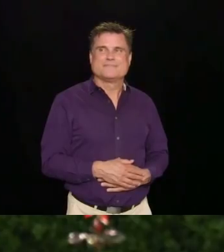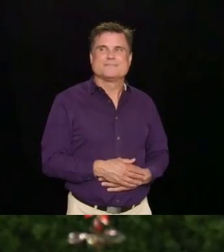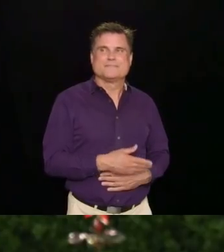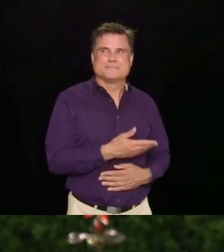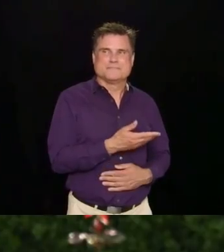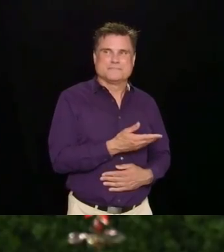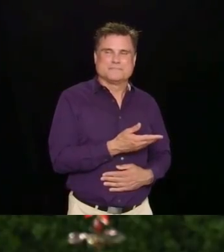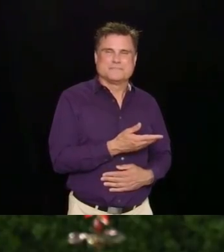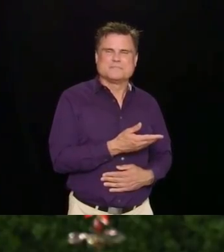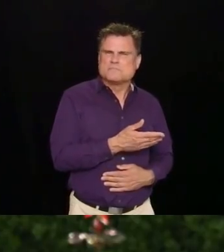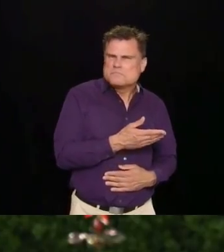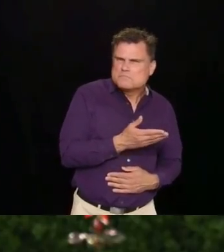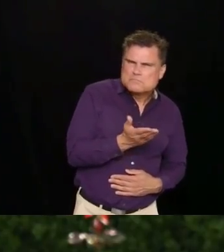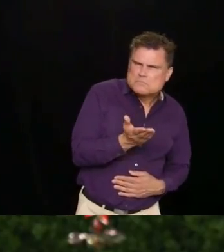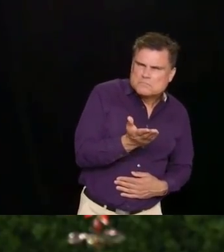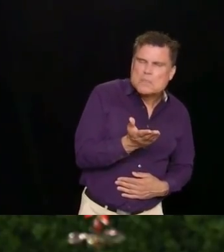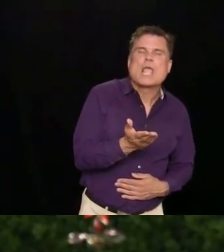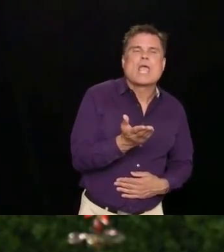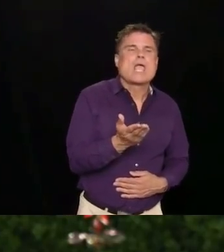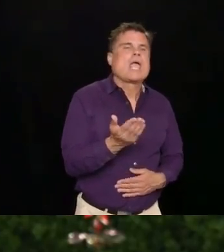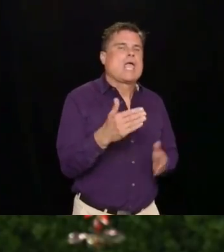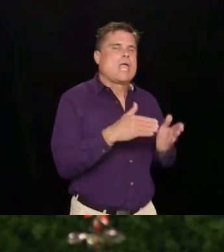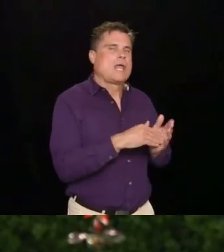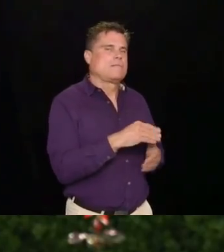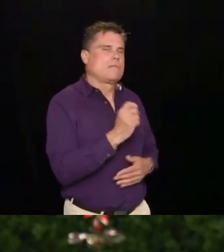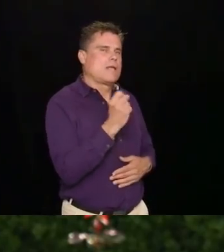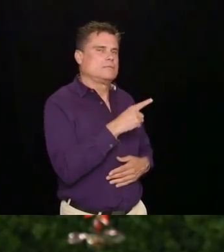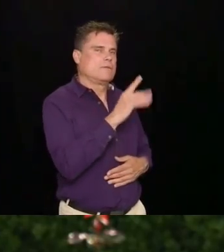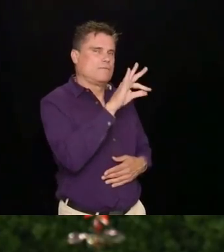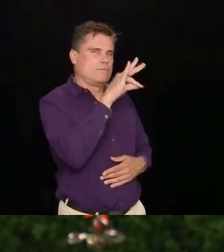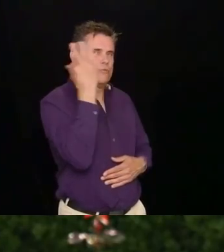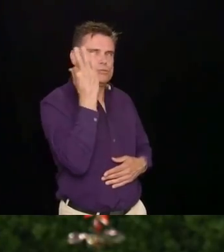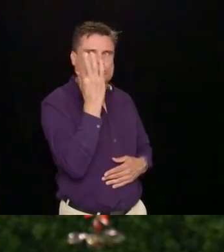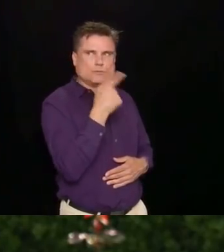Concernant les centres de soins de longue durée, les long-term care homes, oui, oui.